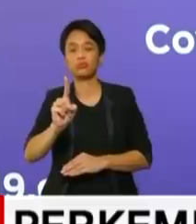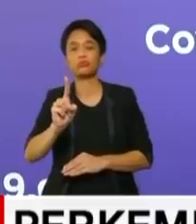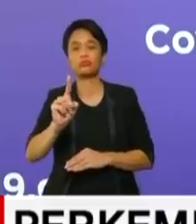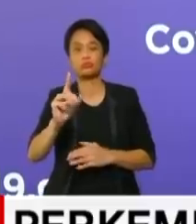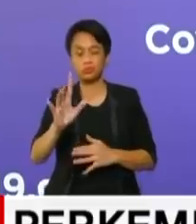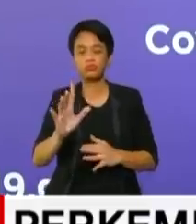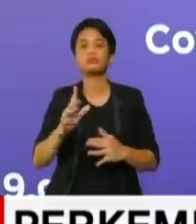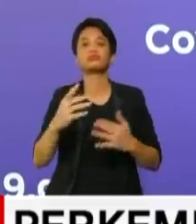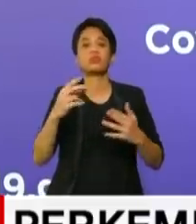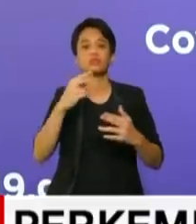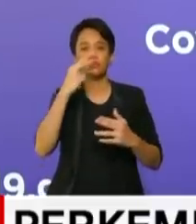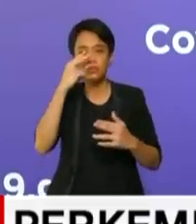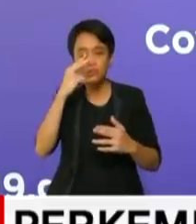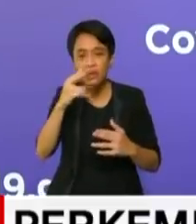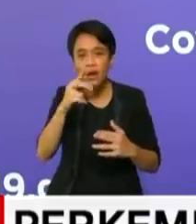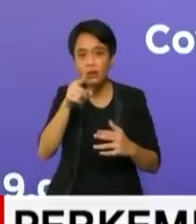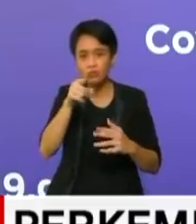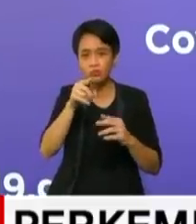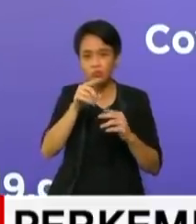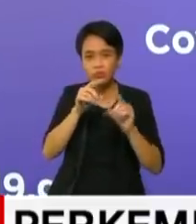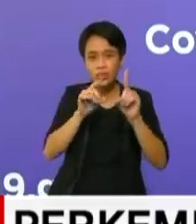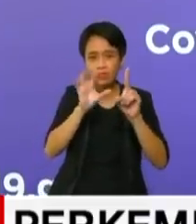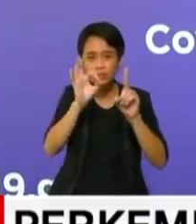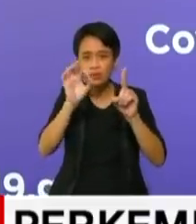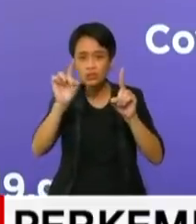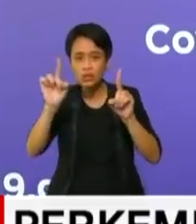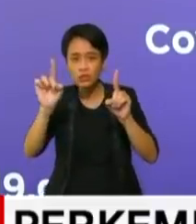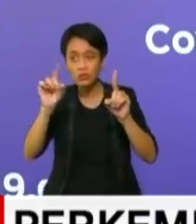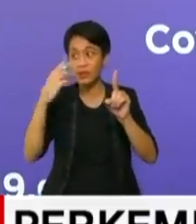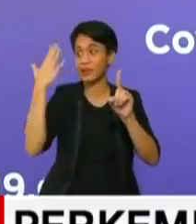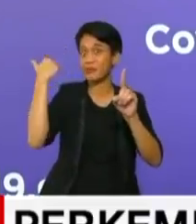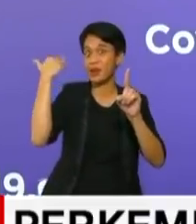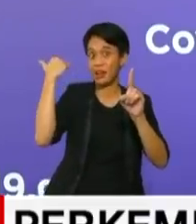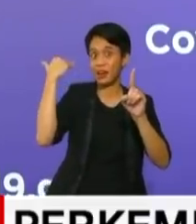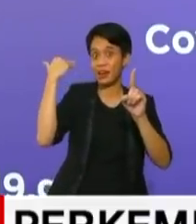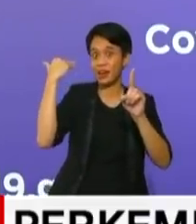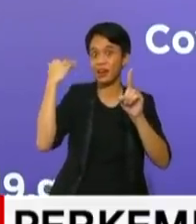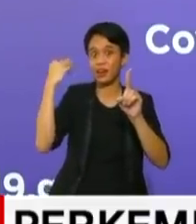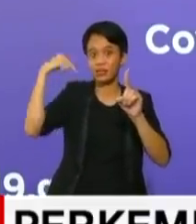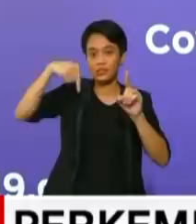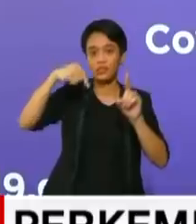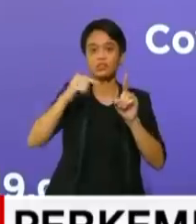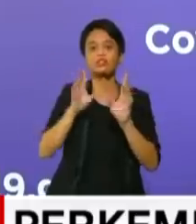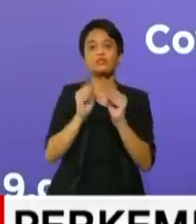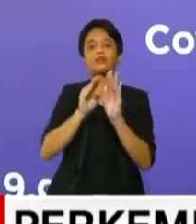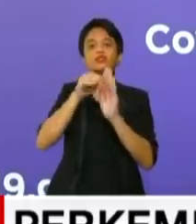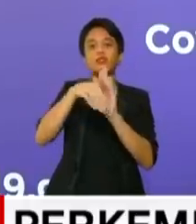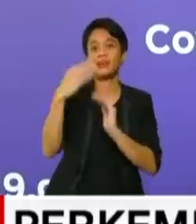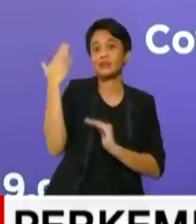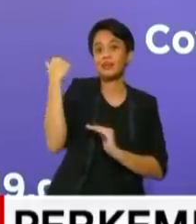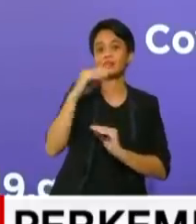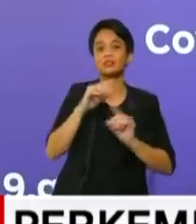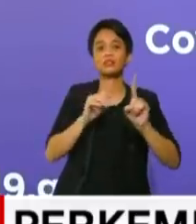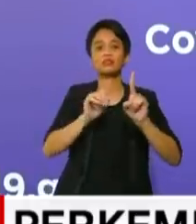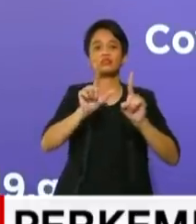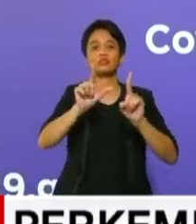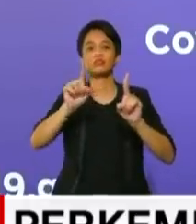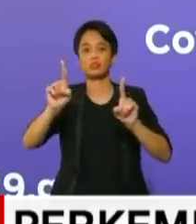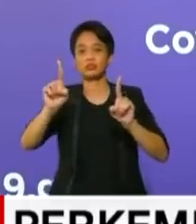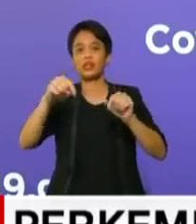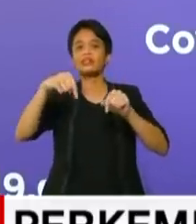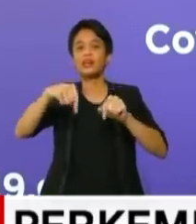kalau kita perhatikan dengan angka yang didapatkan kemarin sebenarnya menurun karena kemarin adalah 171, sekarang